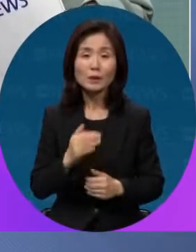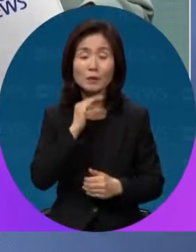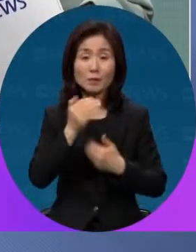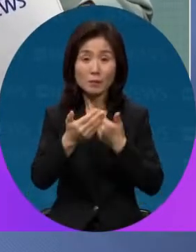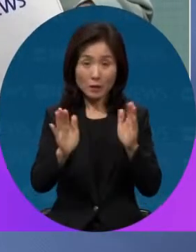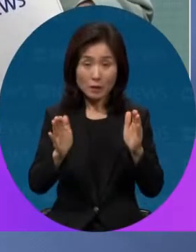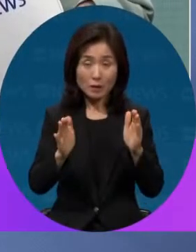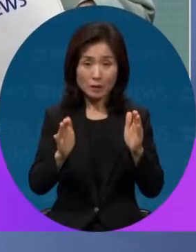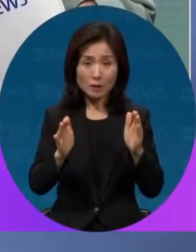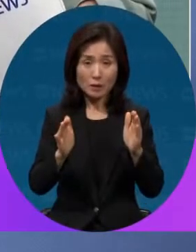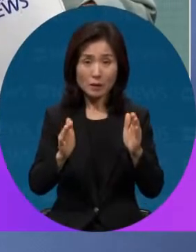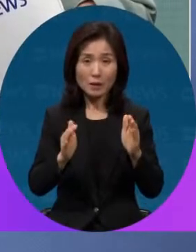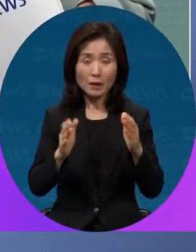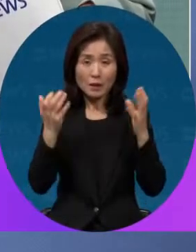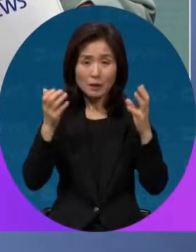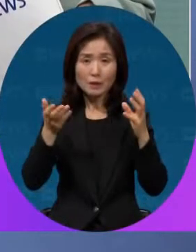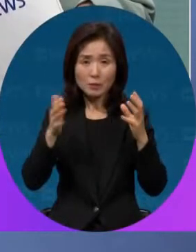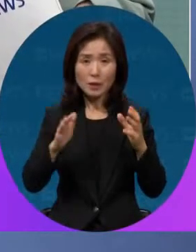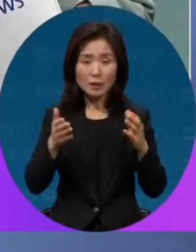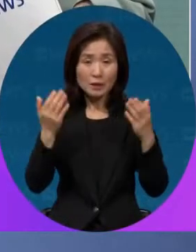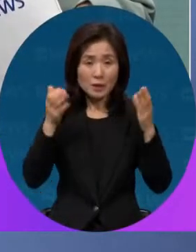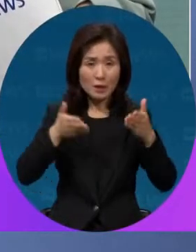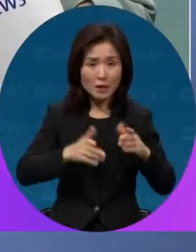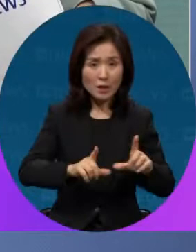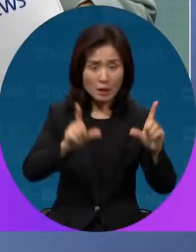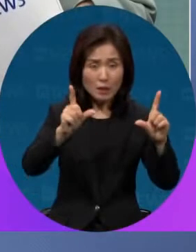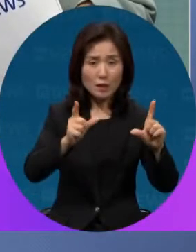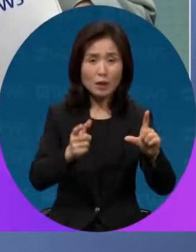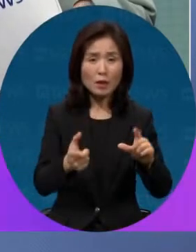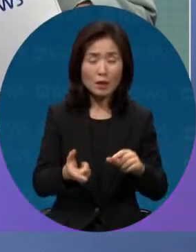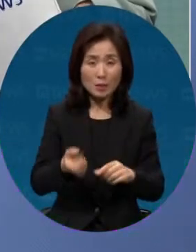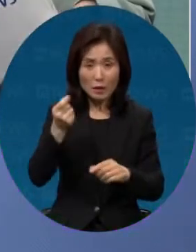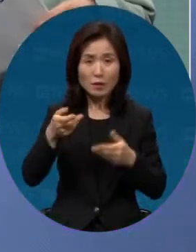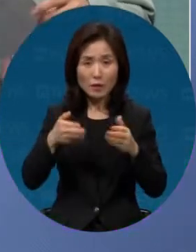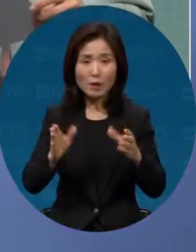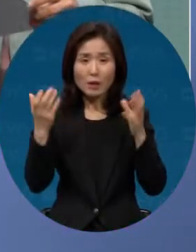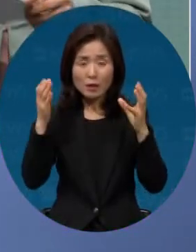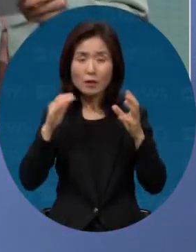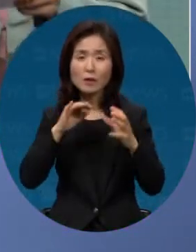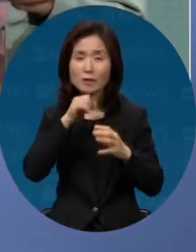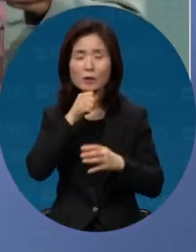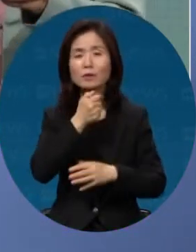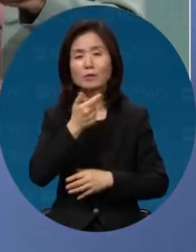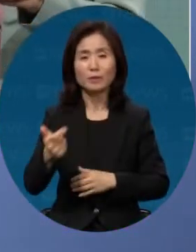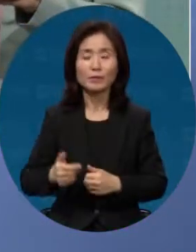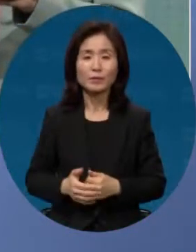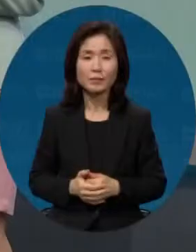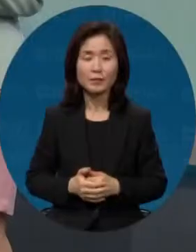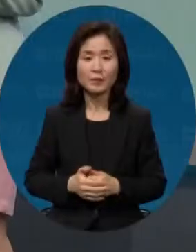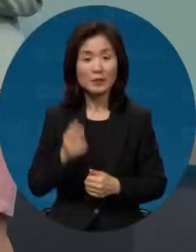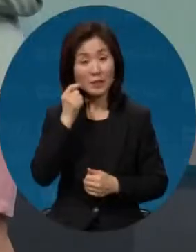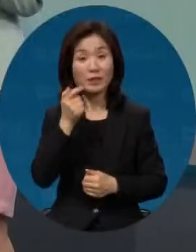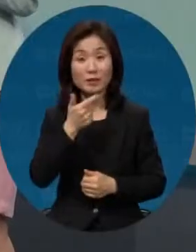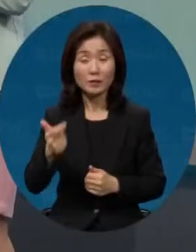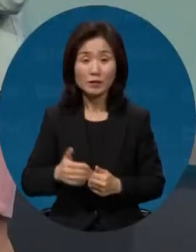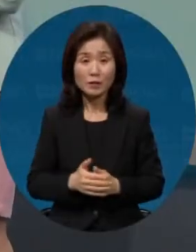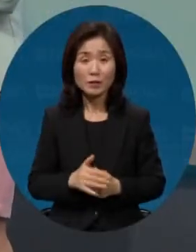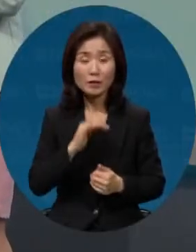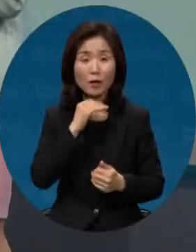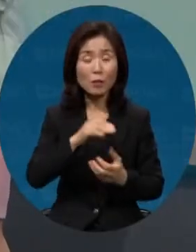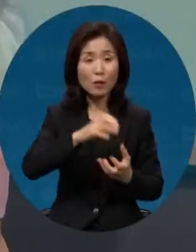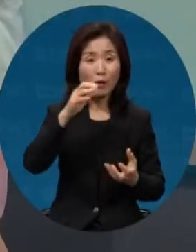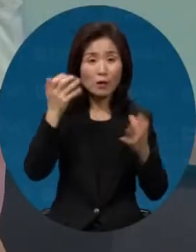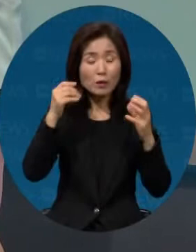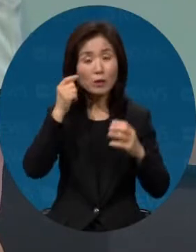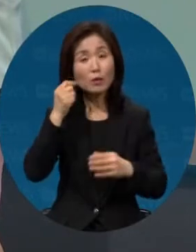잊으라 도 생일이 빠른 학생들이 높은 인기의 점수를 기록한 것으로 나타났습니다 너희가 말은 어 애들이 올해 인기가